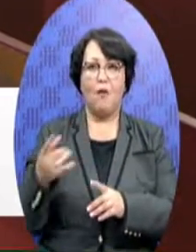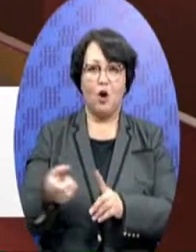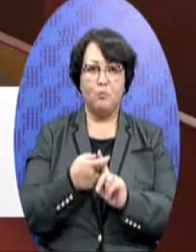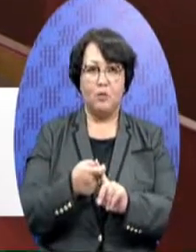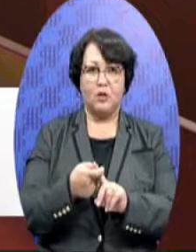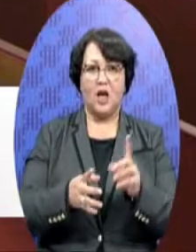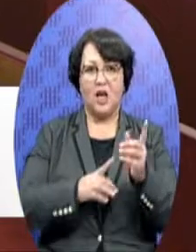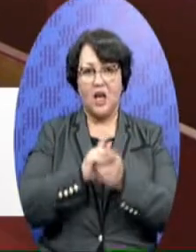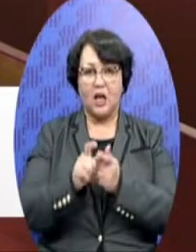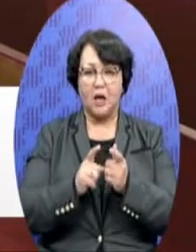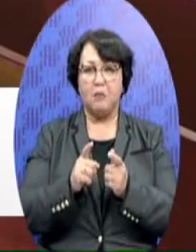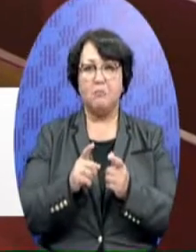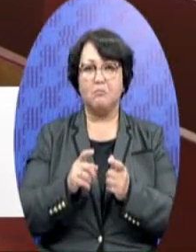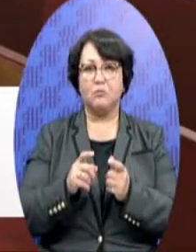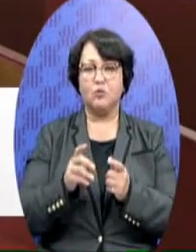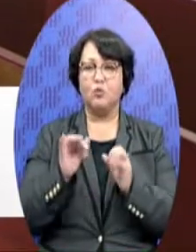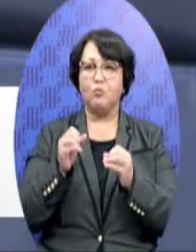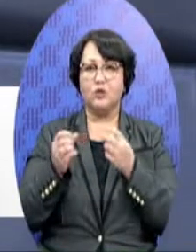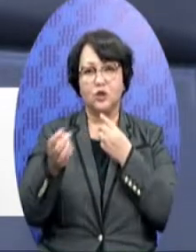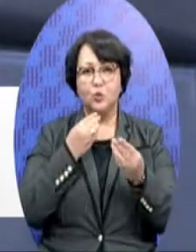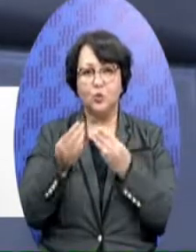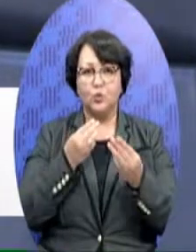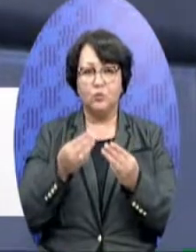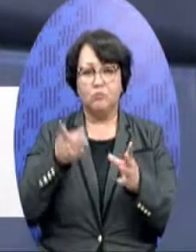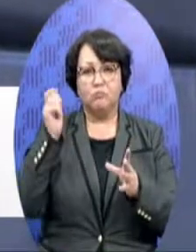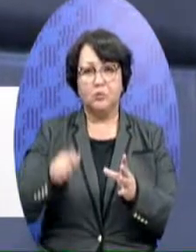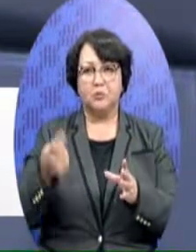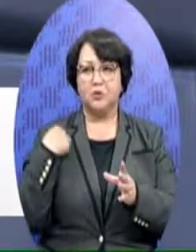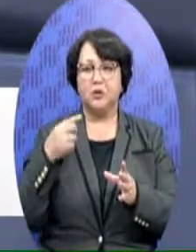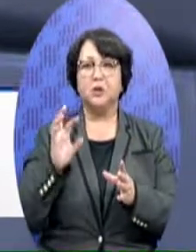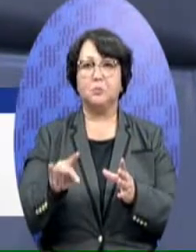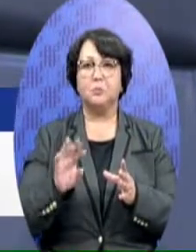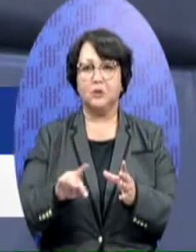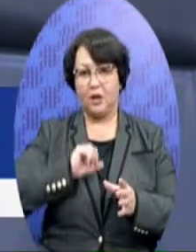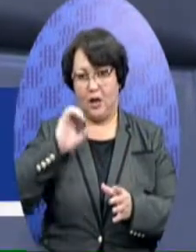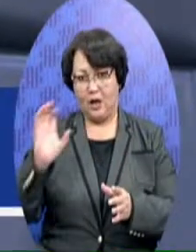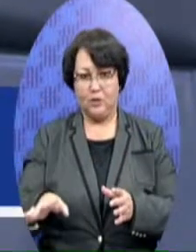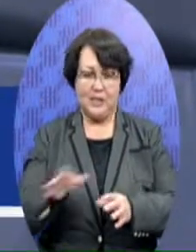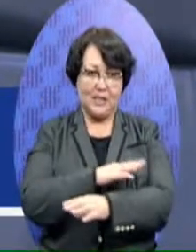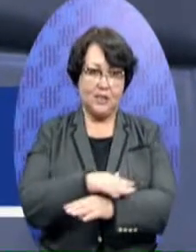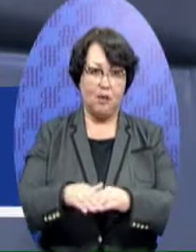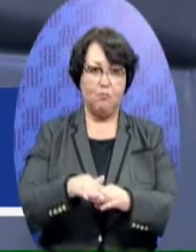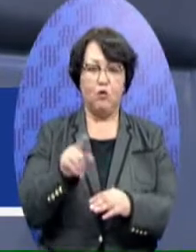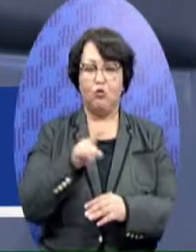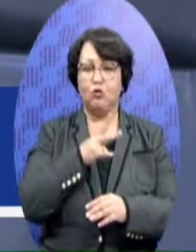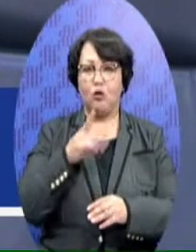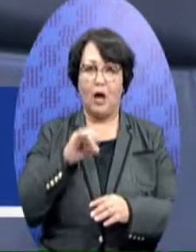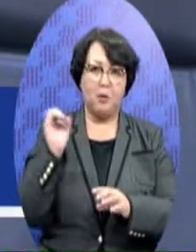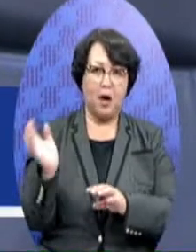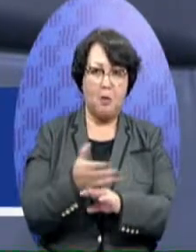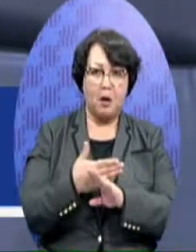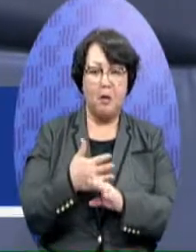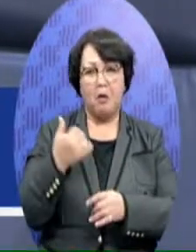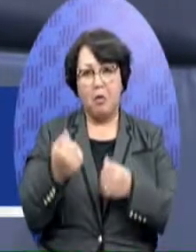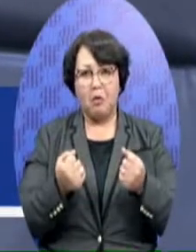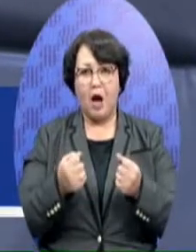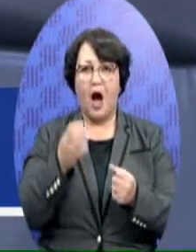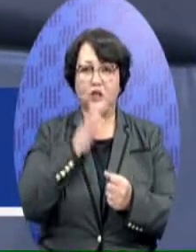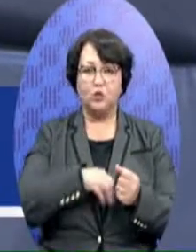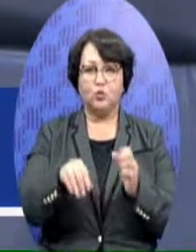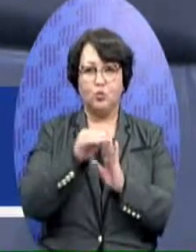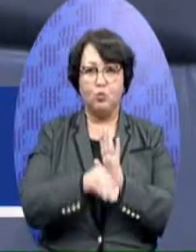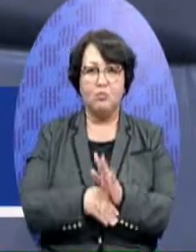хэрхэн шүүгдсэнийг их сурвалжаас тодрууллаа. Замын хөдөлгөөний аюулгүй байдал тээврийн хэрэгслийн ашигтны журмын эсрэг